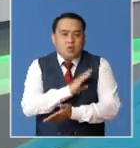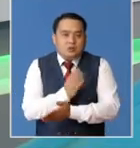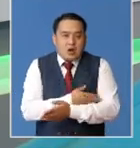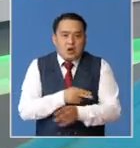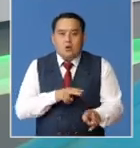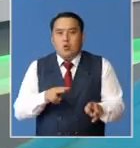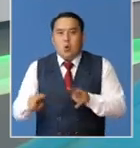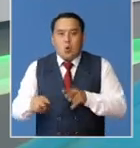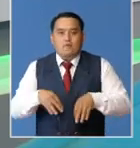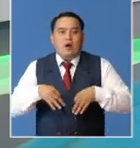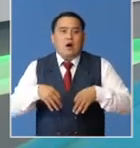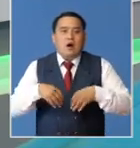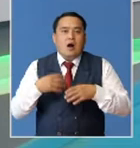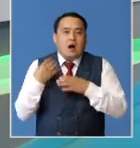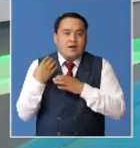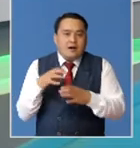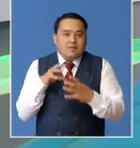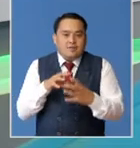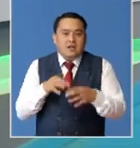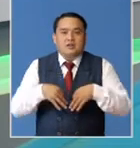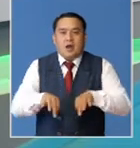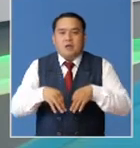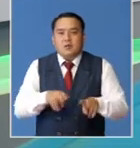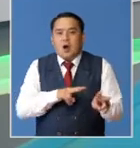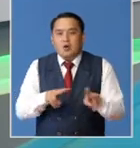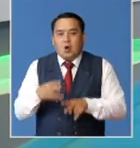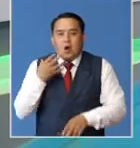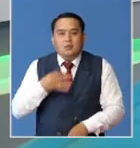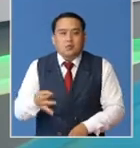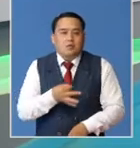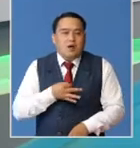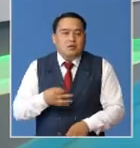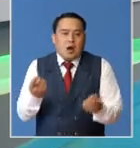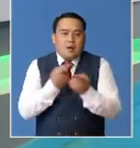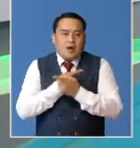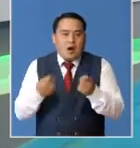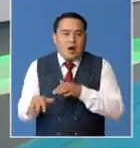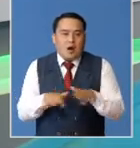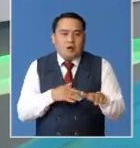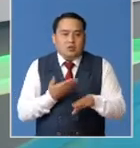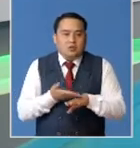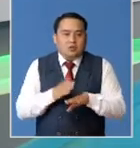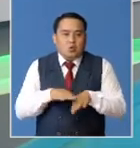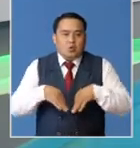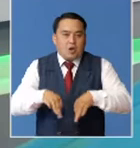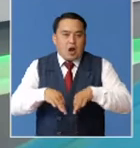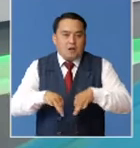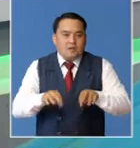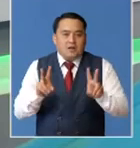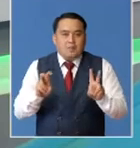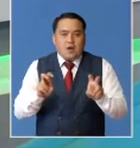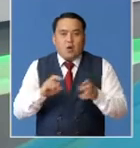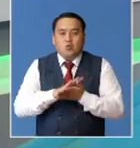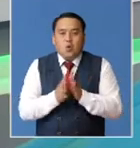контроля за грузовыми автомобилями инспекцией транспортного контроля по области объявлена акция «Тяжеловесный транспорт». Какие